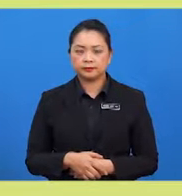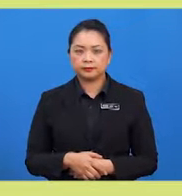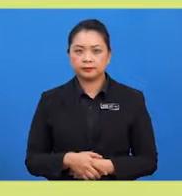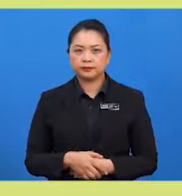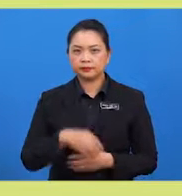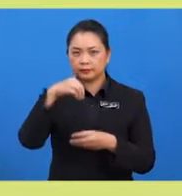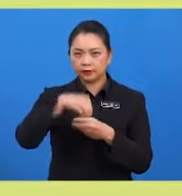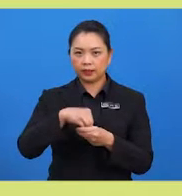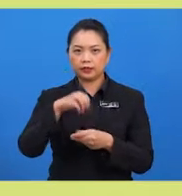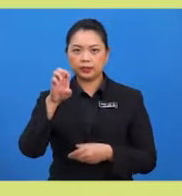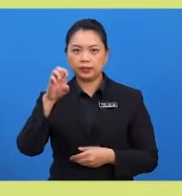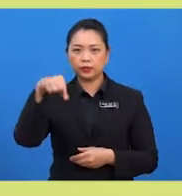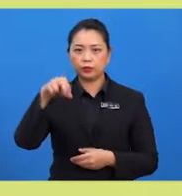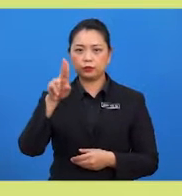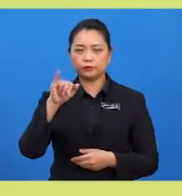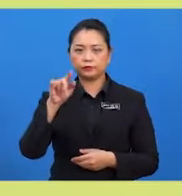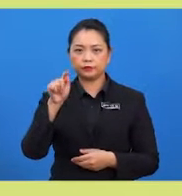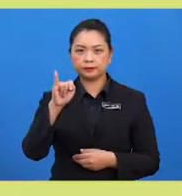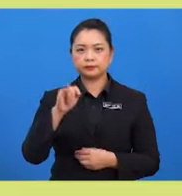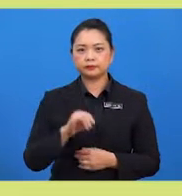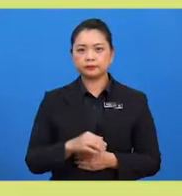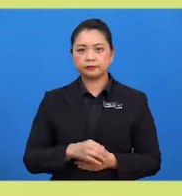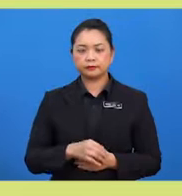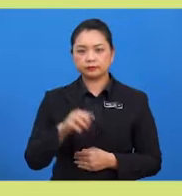RM16,240. Dalam ekuiti pemilik, modal awal